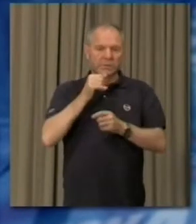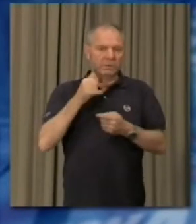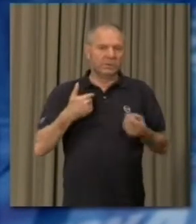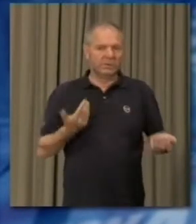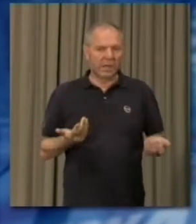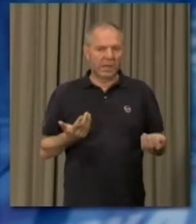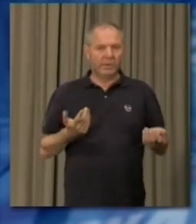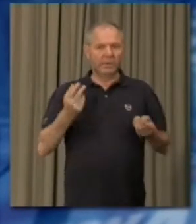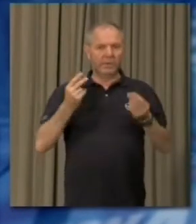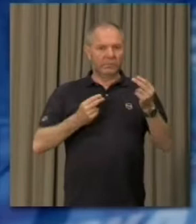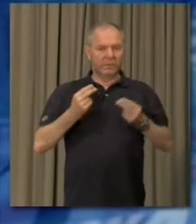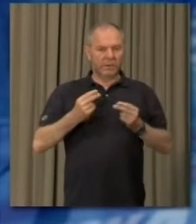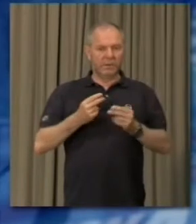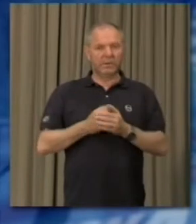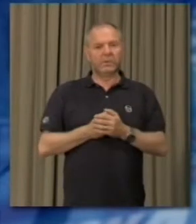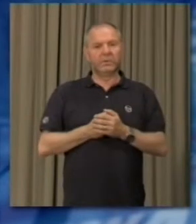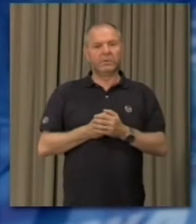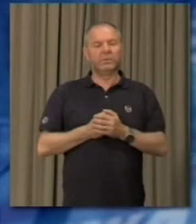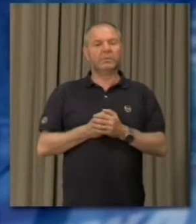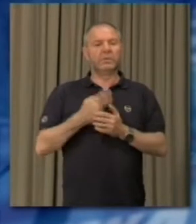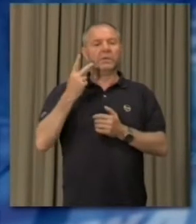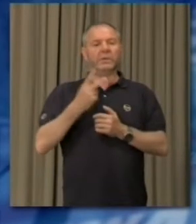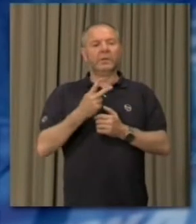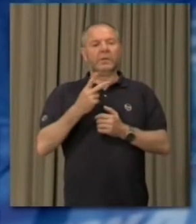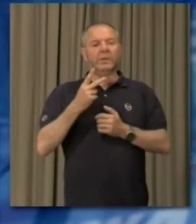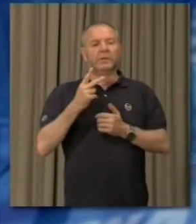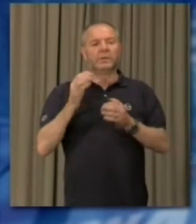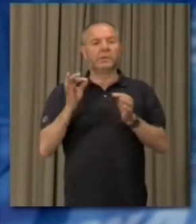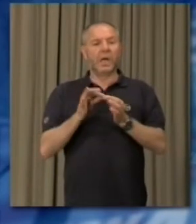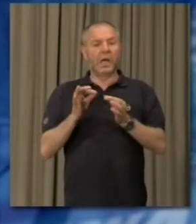esigenze finanziarie nel tacito patto che